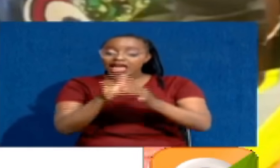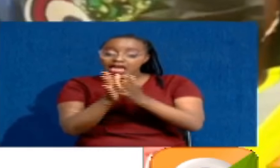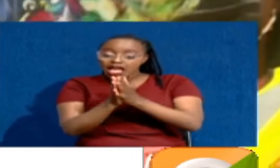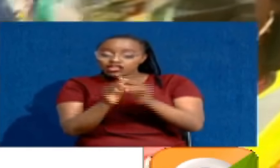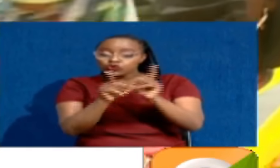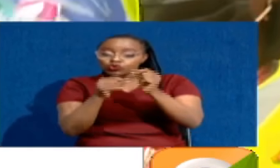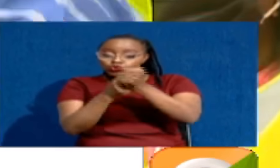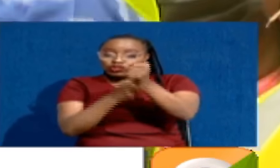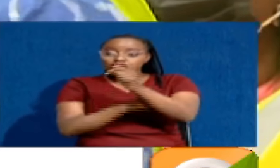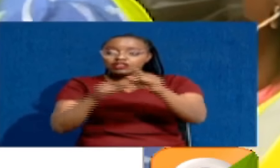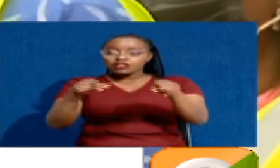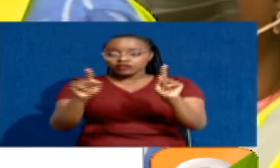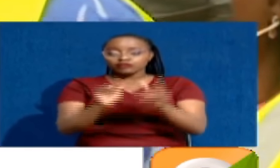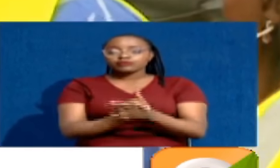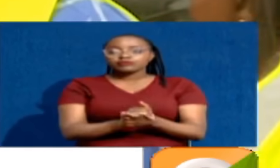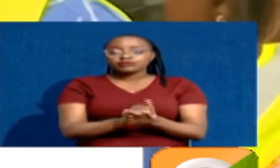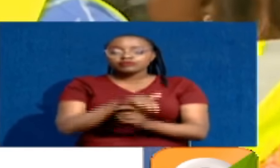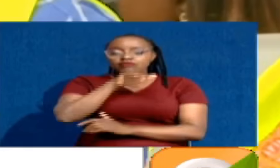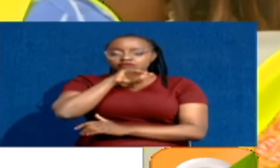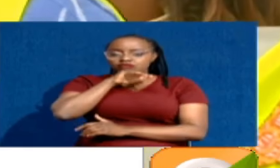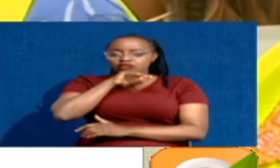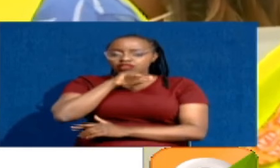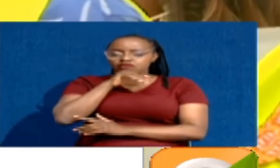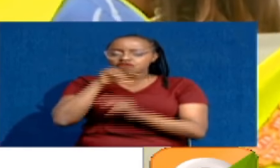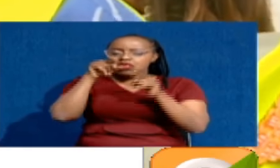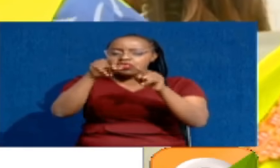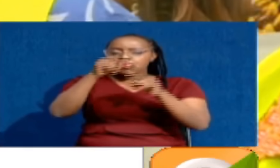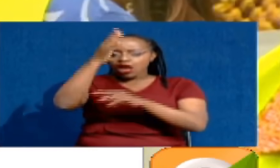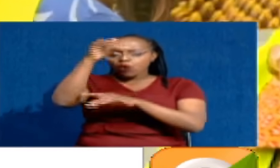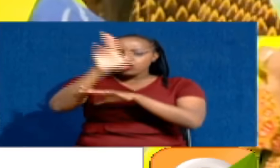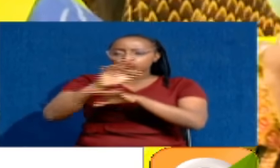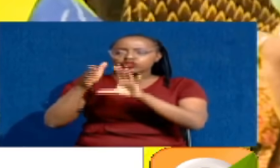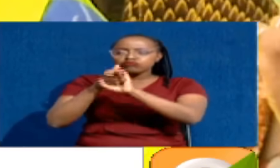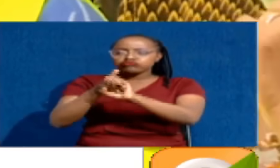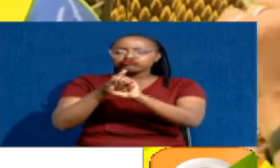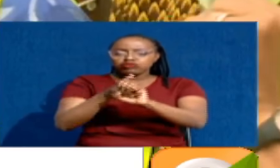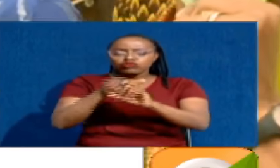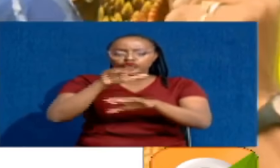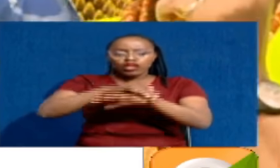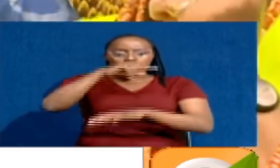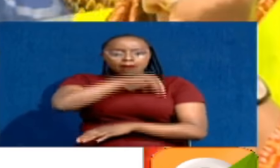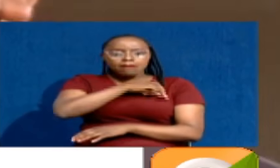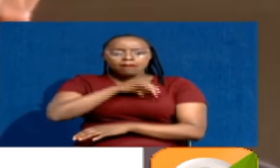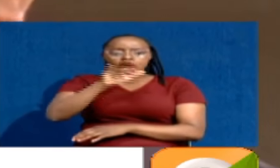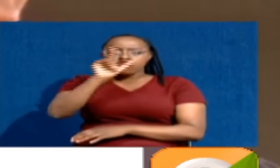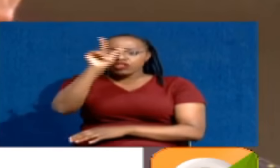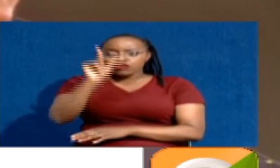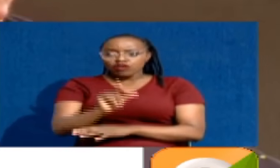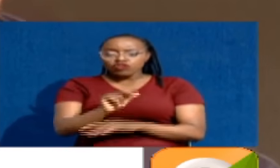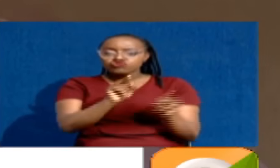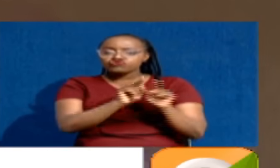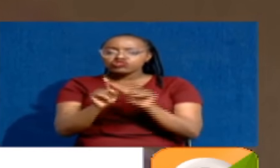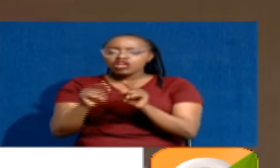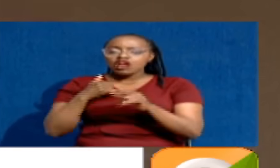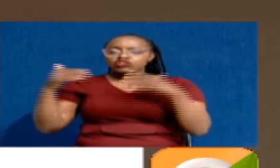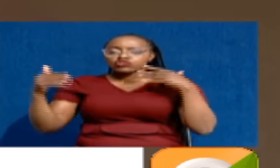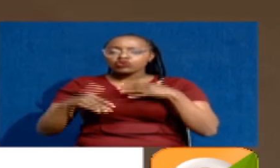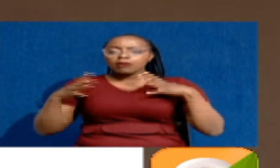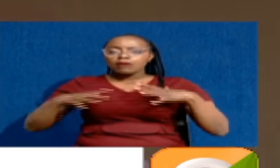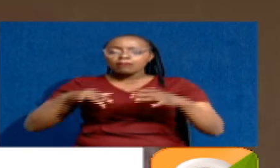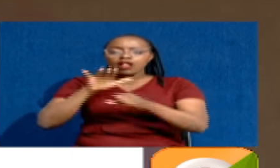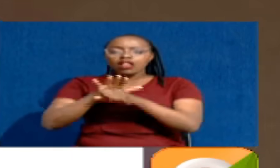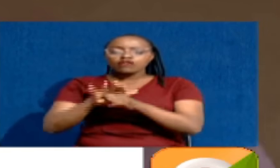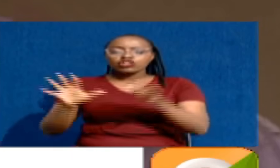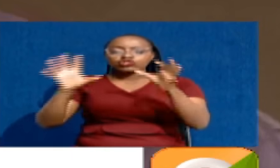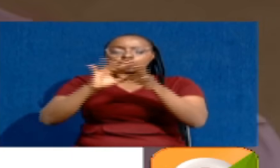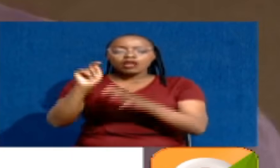And with Odinga coming under sharp criticism for using the handshake to recoup benefits for his region, he appeared to shock many when he joined the